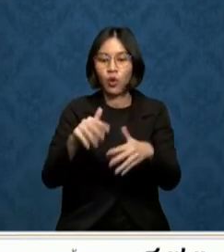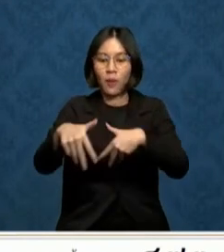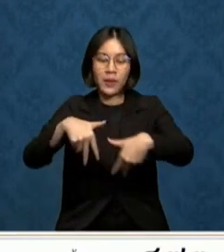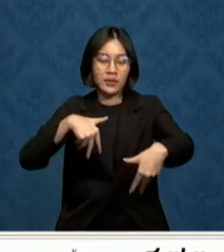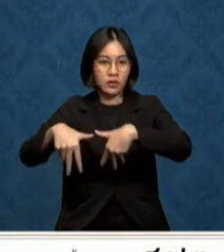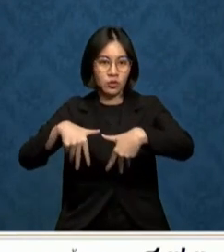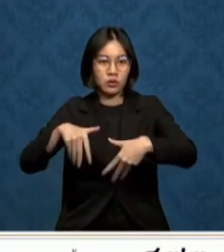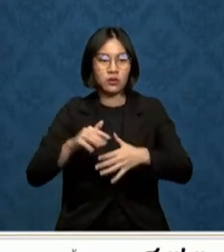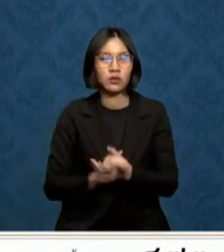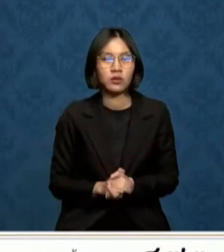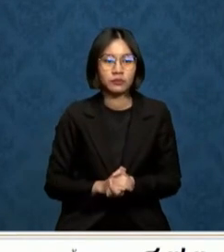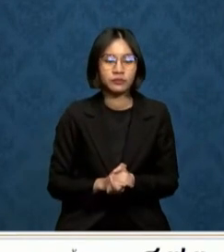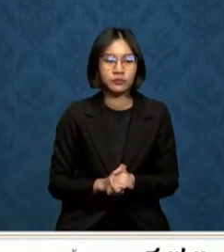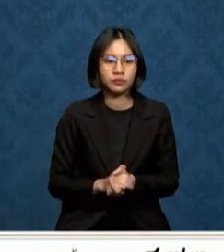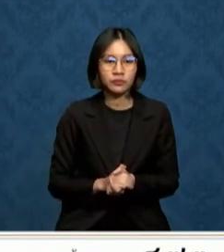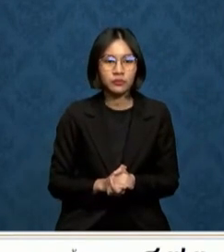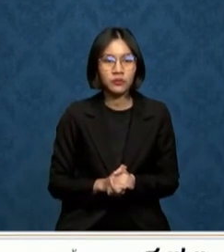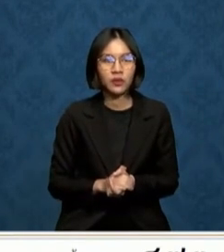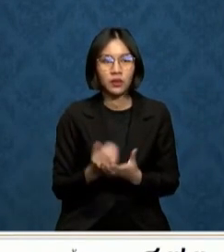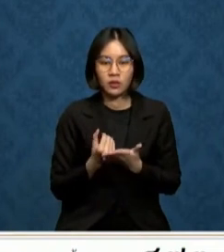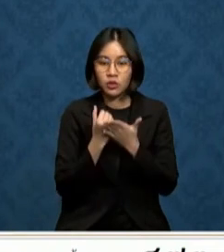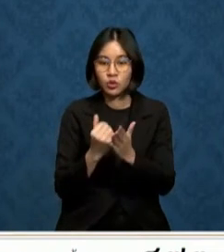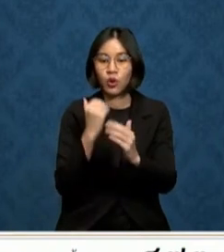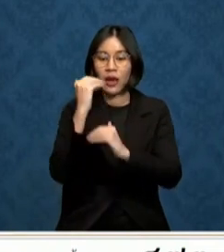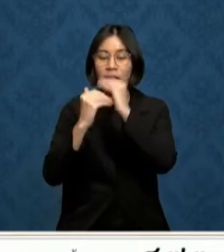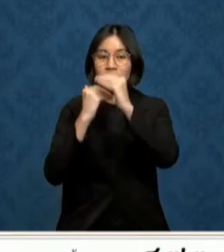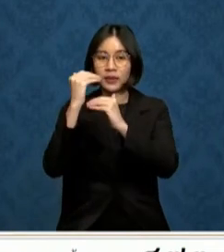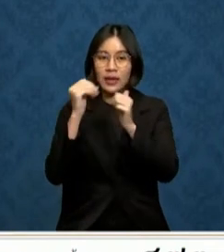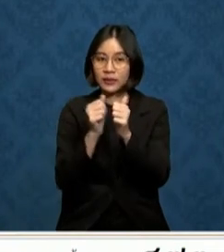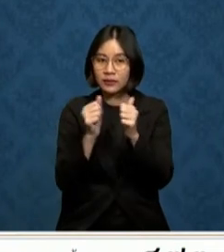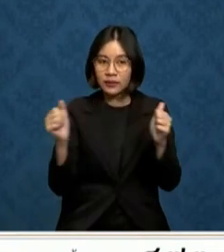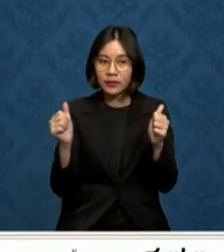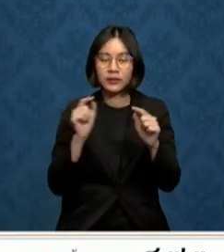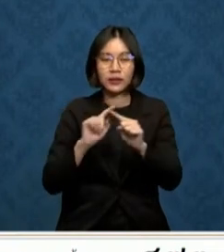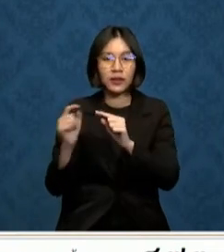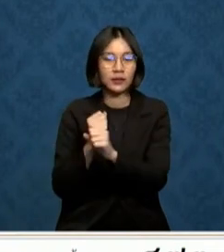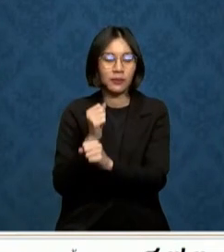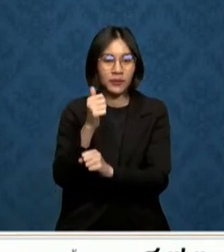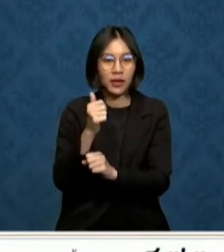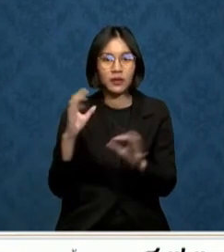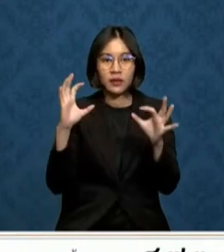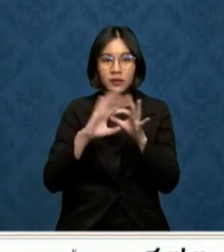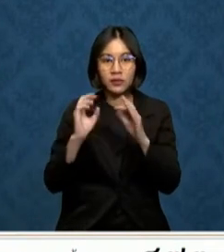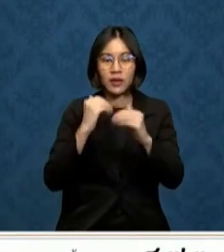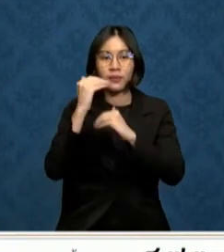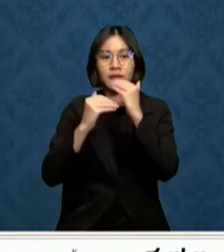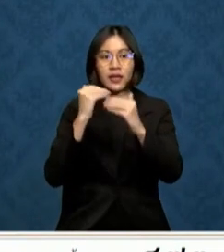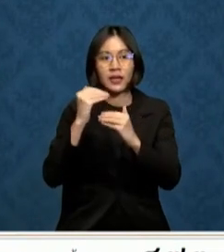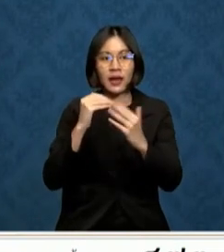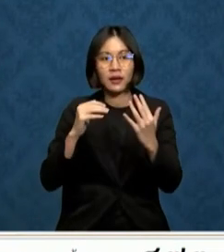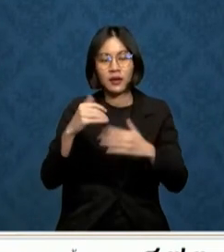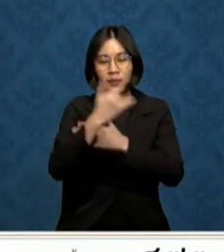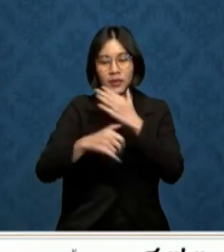แท้จริงมันก็สามารถที่จะสร้างความเจริญความงอกงามในเรื่องของการพัฒนาประเทศชาติ